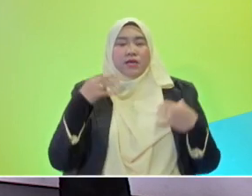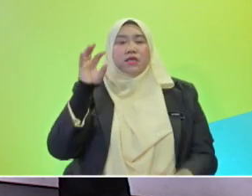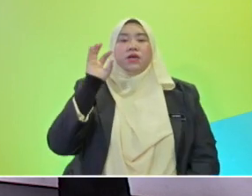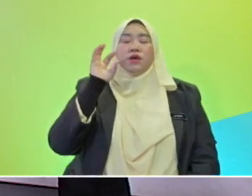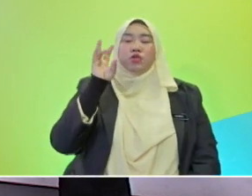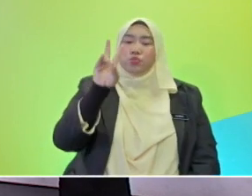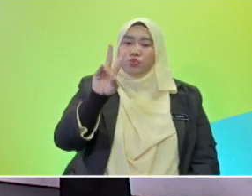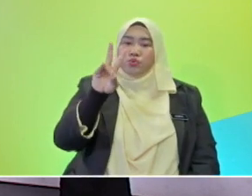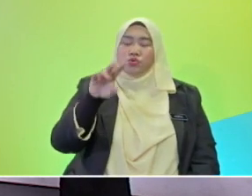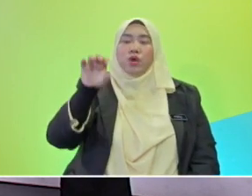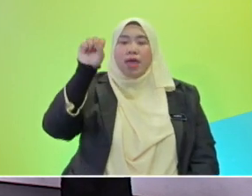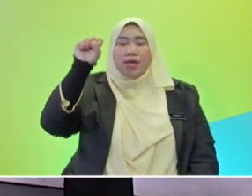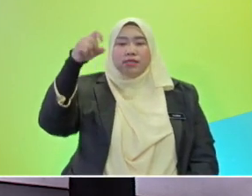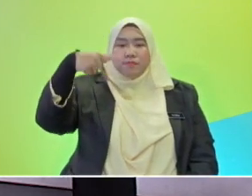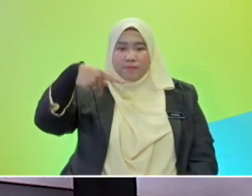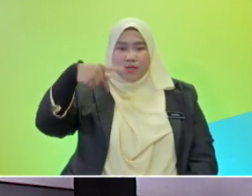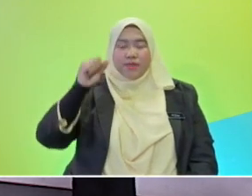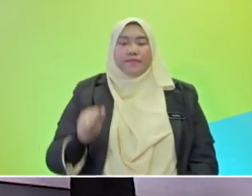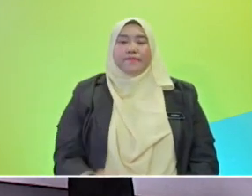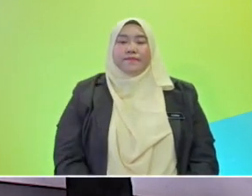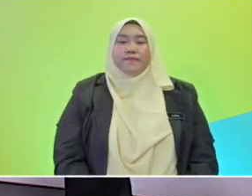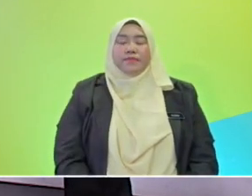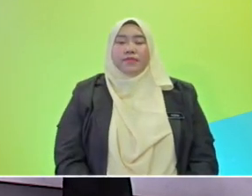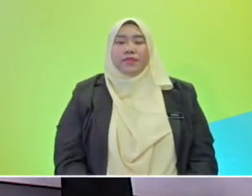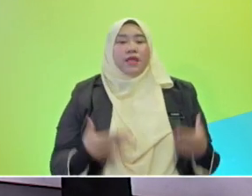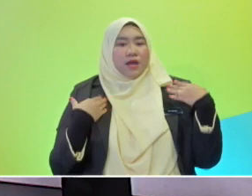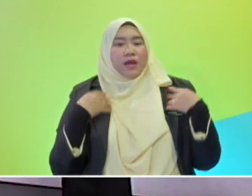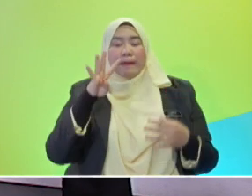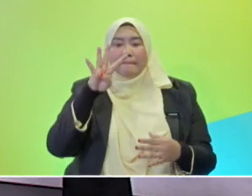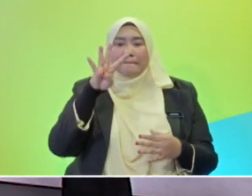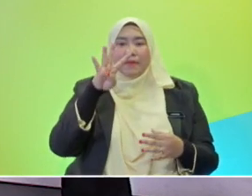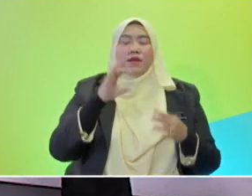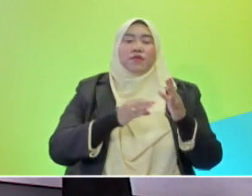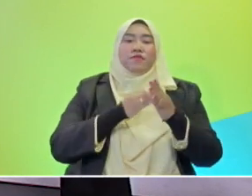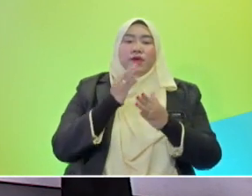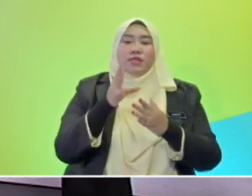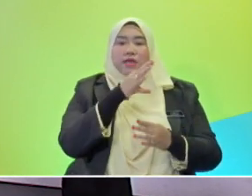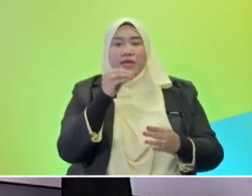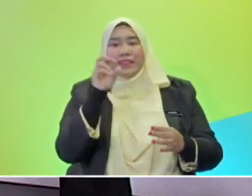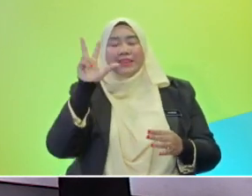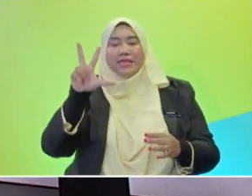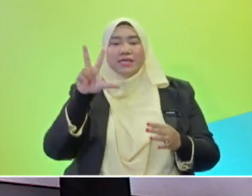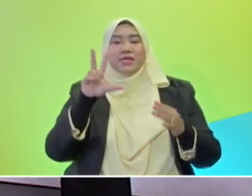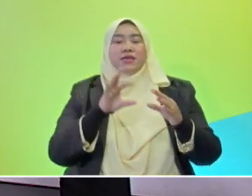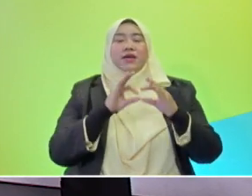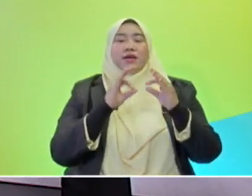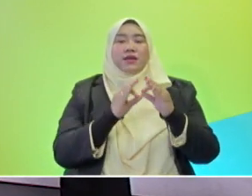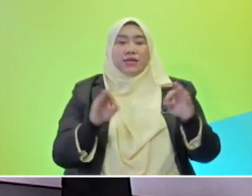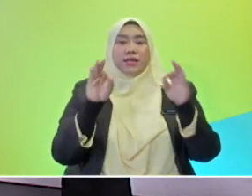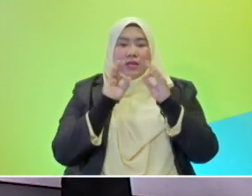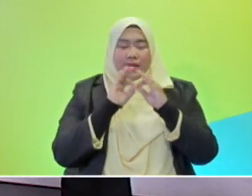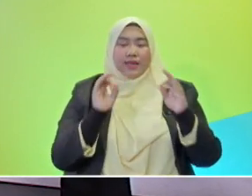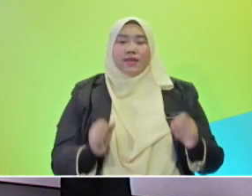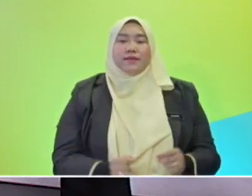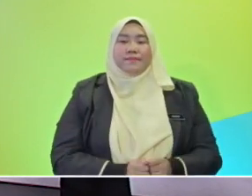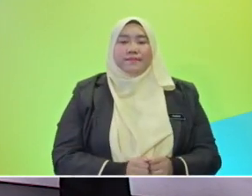cek gue 7 SP di mana Terdapat 4 fakta dan juga tiga nilai dan kita memang udah biasa terbiasa